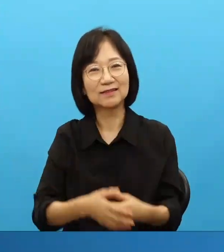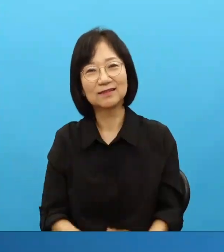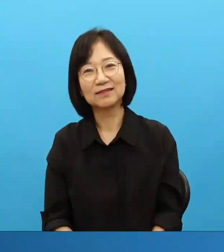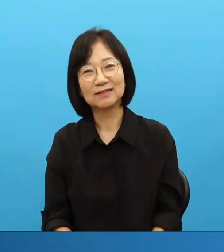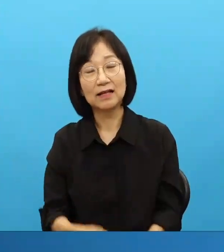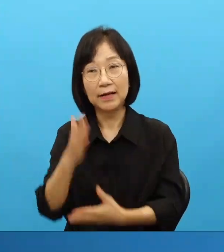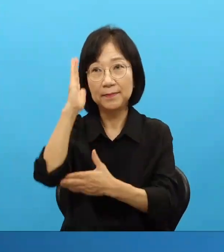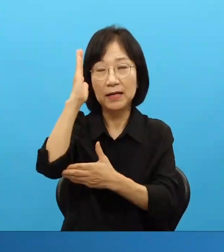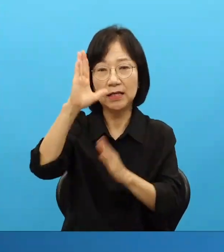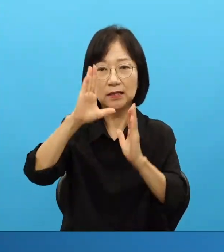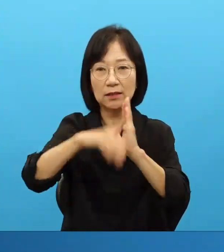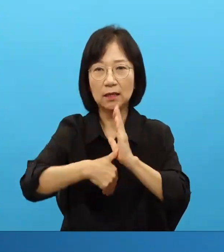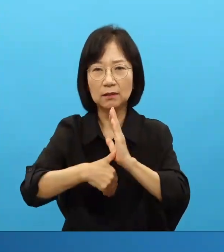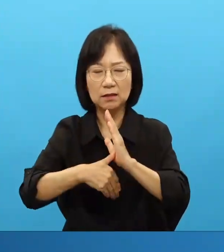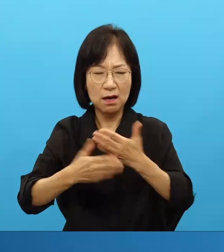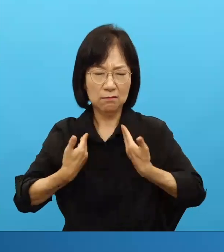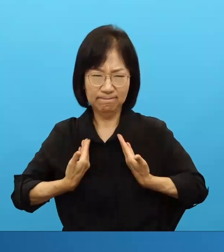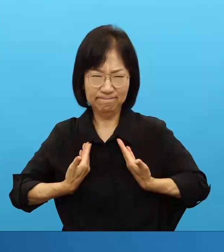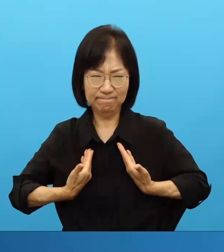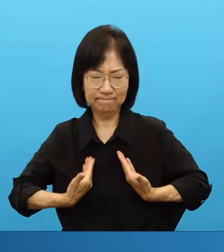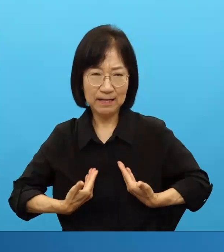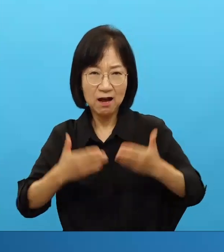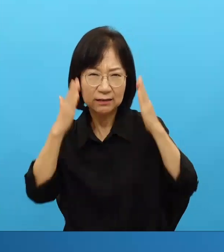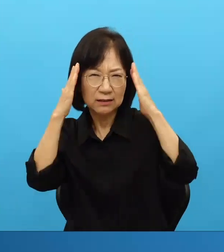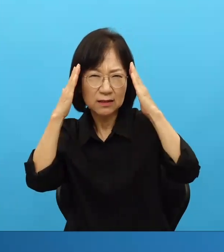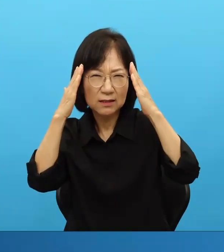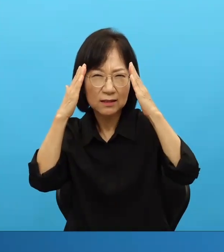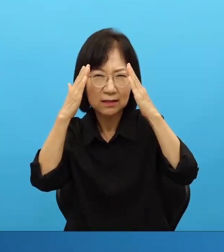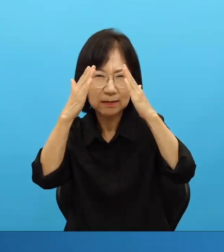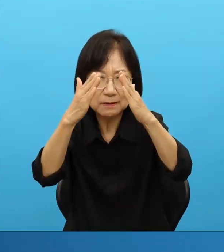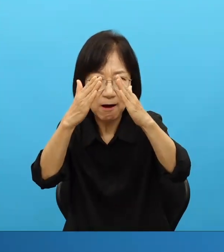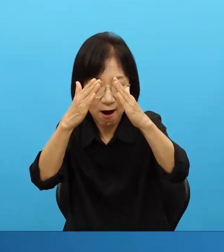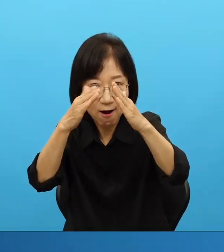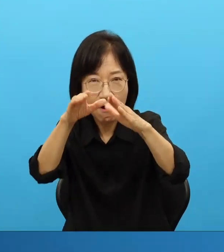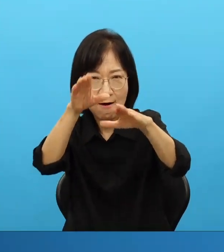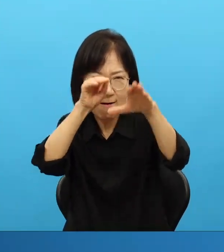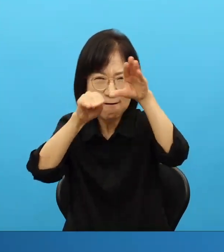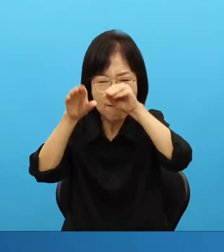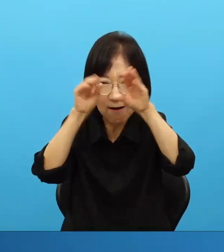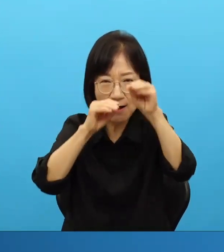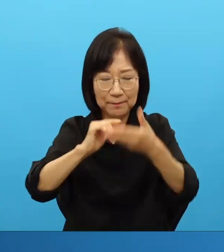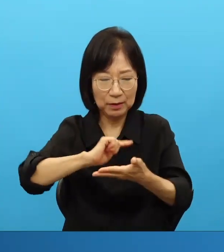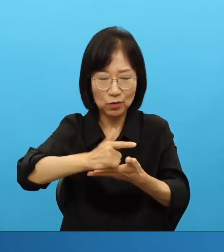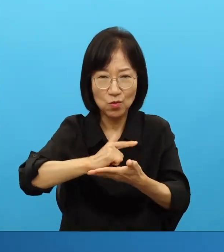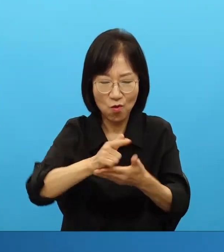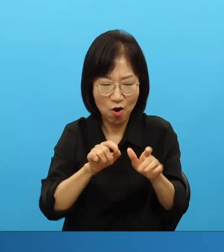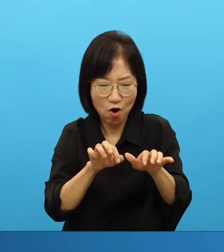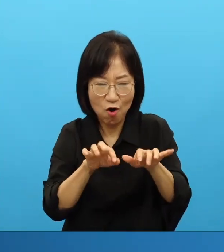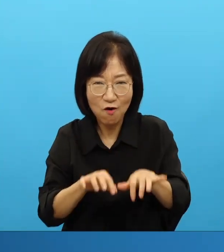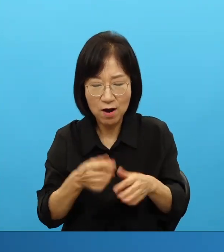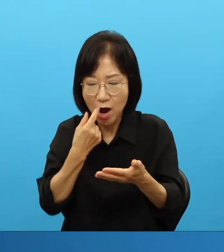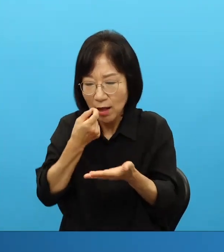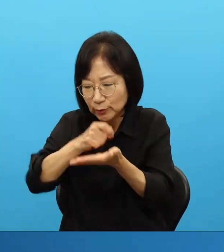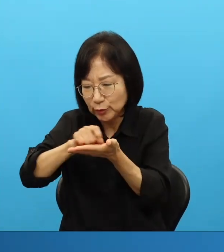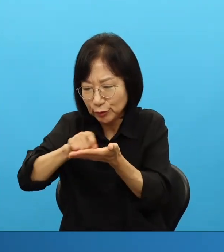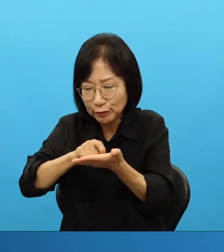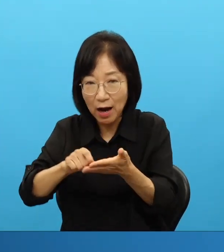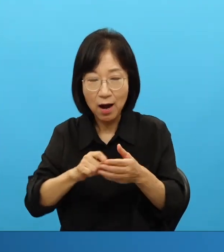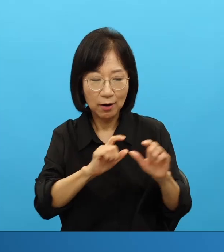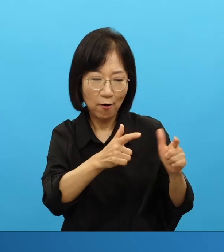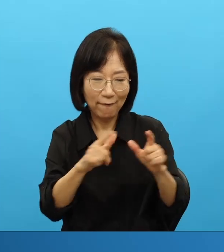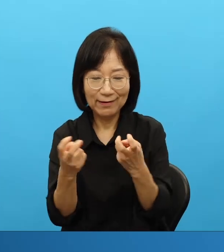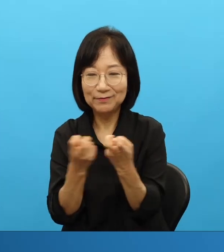메시지 시간엔 누구보다 진지하게 말씀에 집중하고 노트북과 태블릿 PC, 노트까지